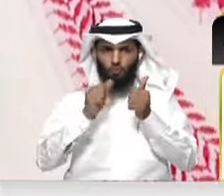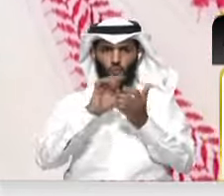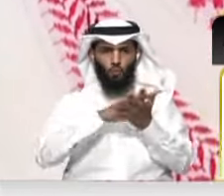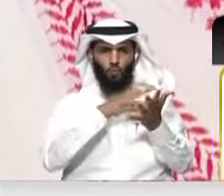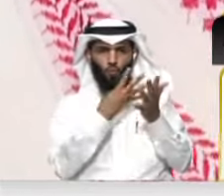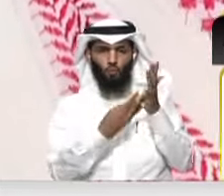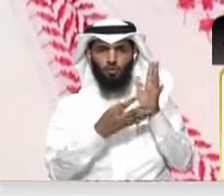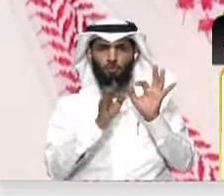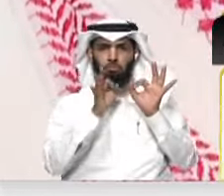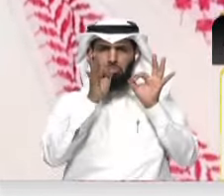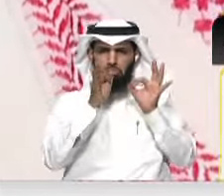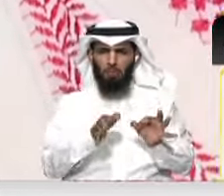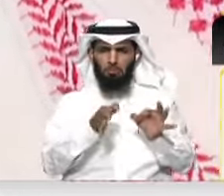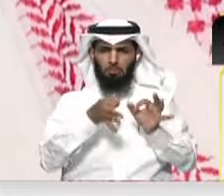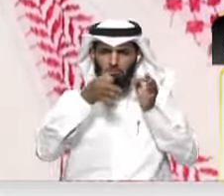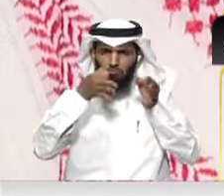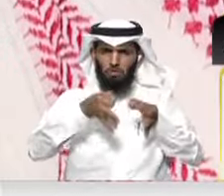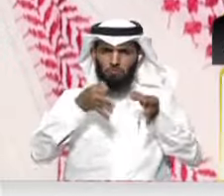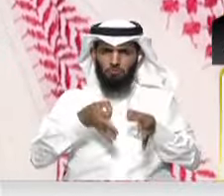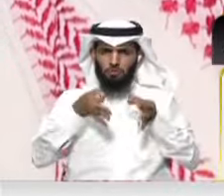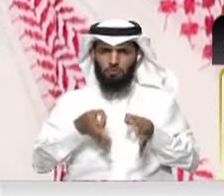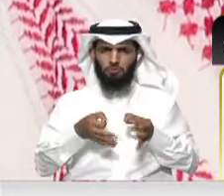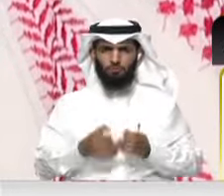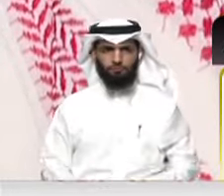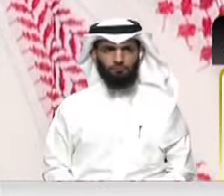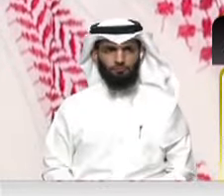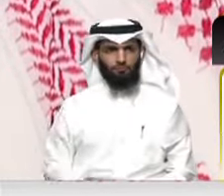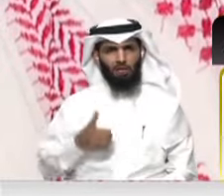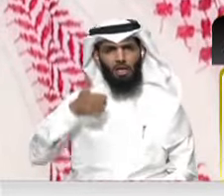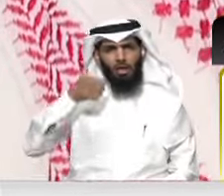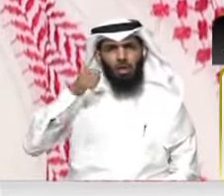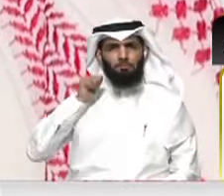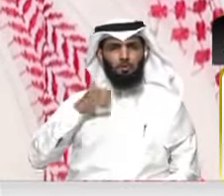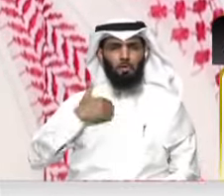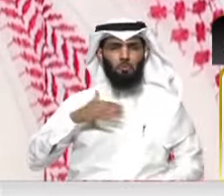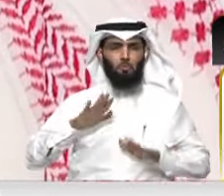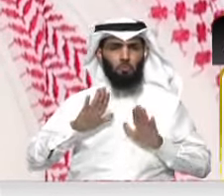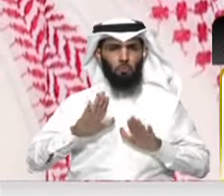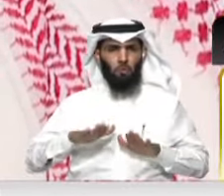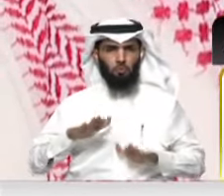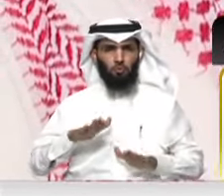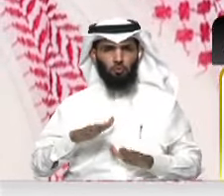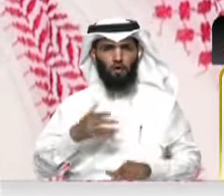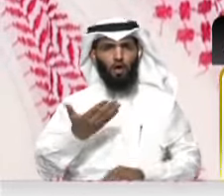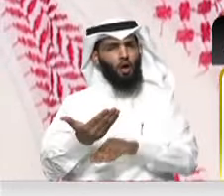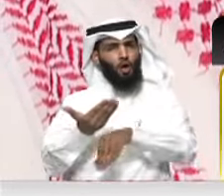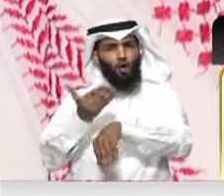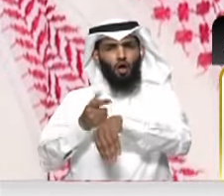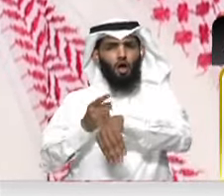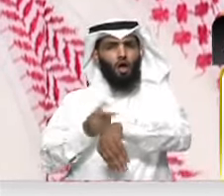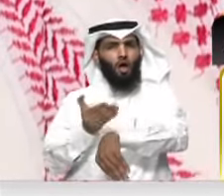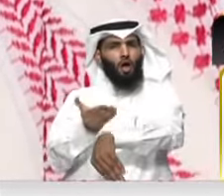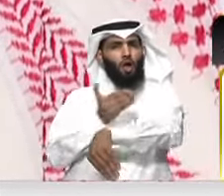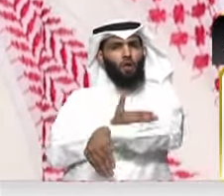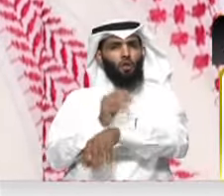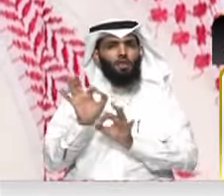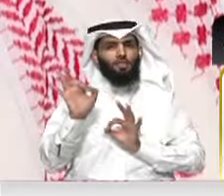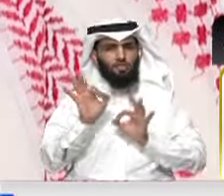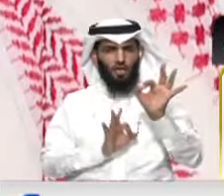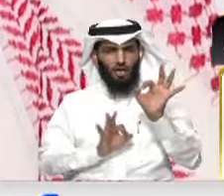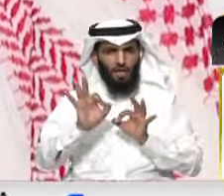الزمنية. بالنسبة احنا كنا معاكم في الامس استاذ منصور، الخطة التي وضعتوها شلون عملية خلينا